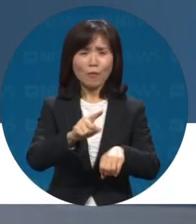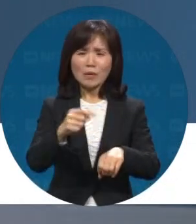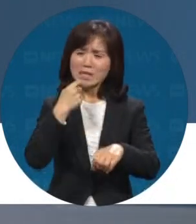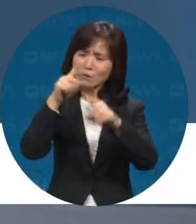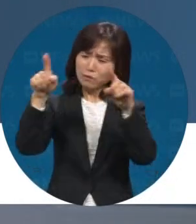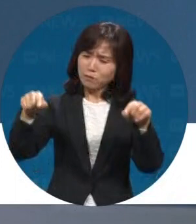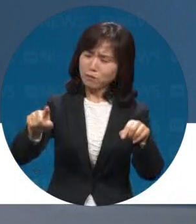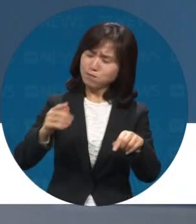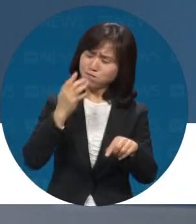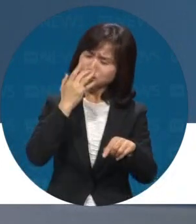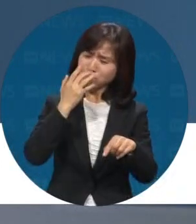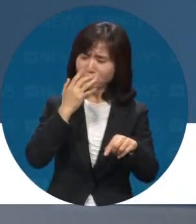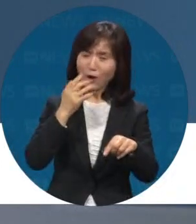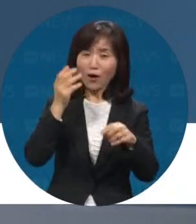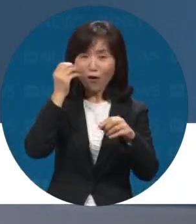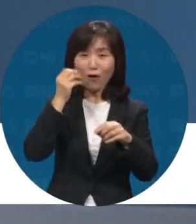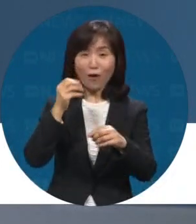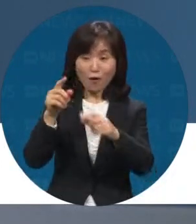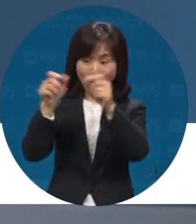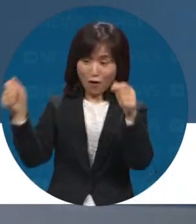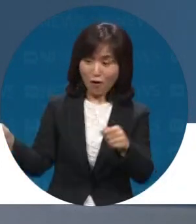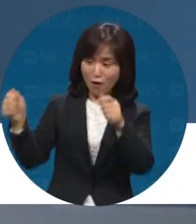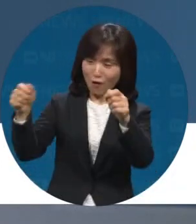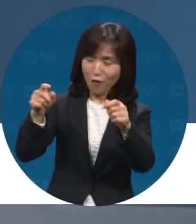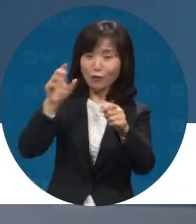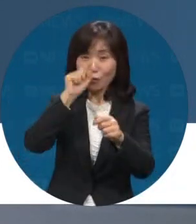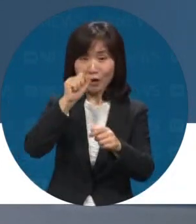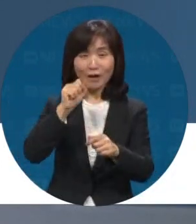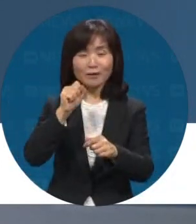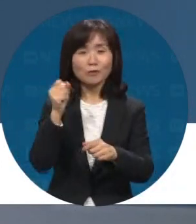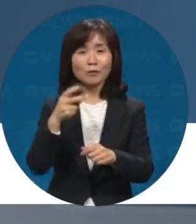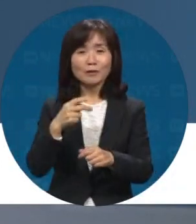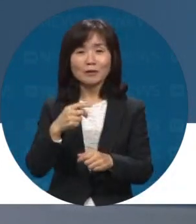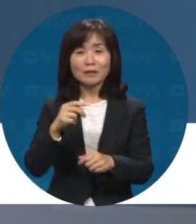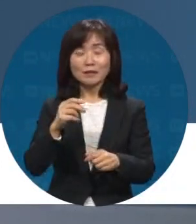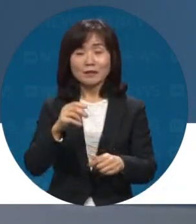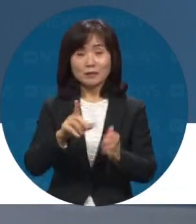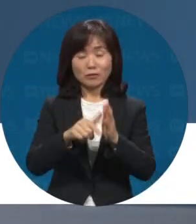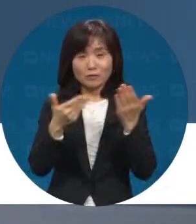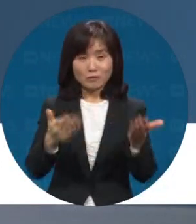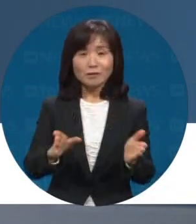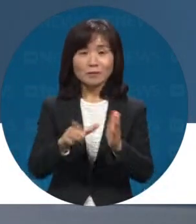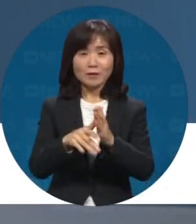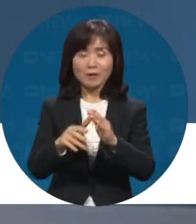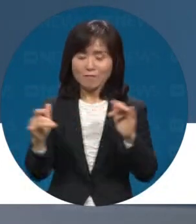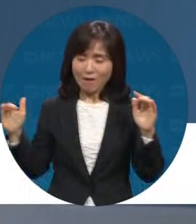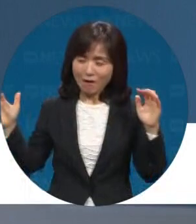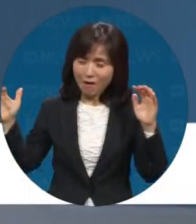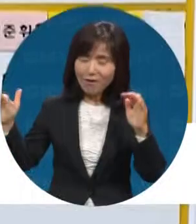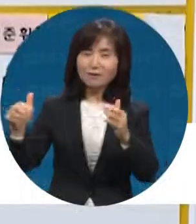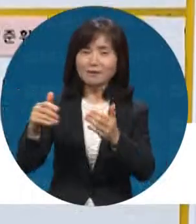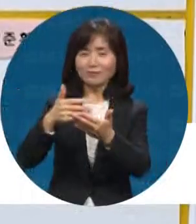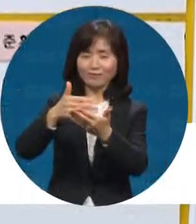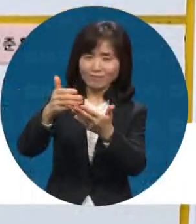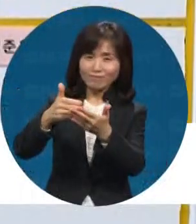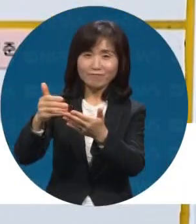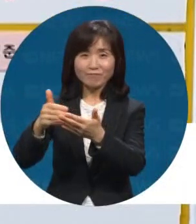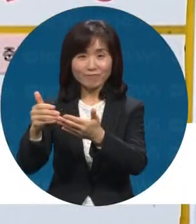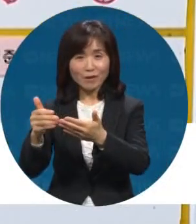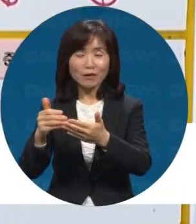우리 반에 좀 뭔가 신기한게 생겼다는 걸 좋아했고 또 틈이 날 때마다 화이트보드 앞에 모여들었죠 그림도 그리고